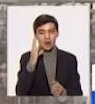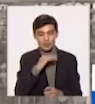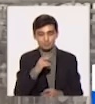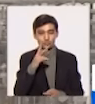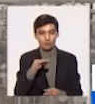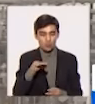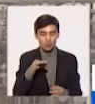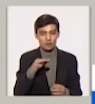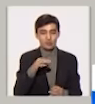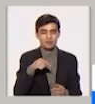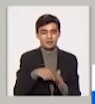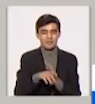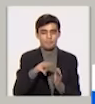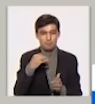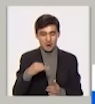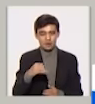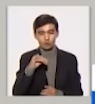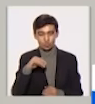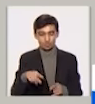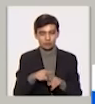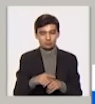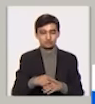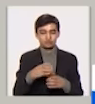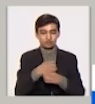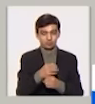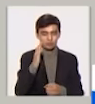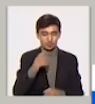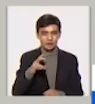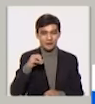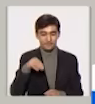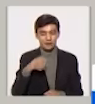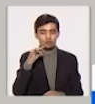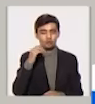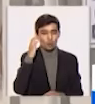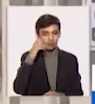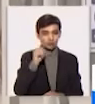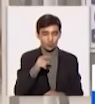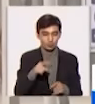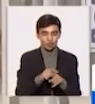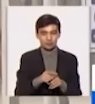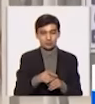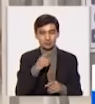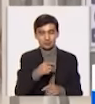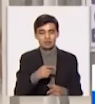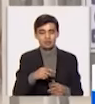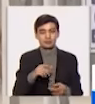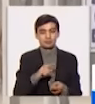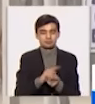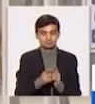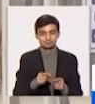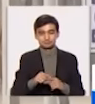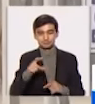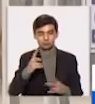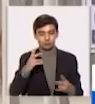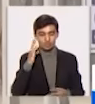бірақ сәуір-мамыр айларында мұнайға сұраныс азайып, өндірілген қара алтын мөлшерден асса, бұл елдер амалсыз өндірісті шектеуге көшеді